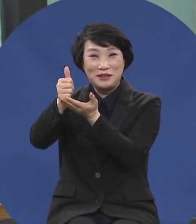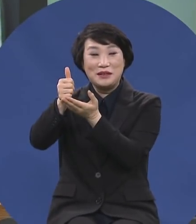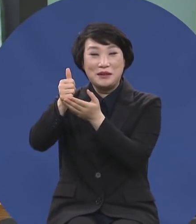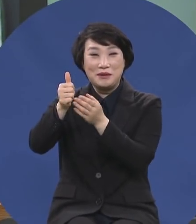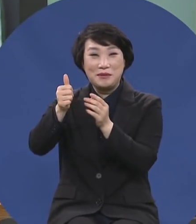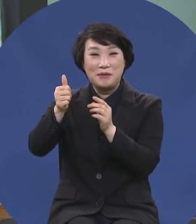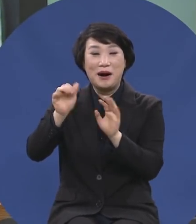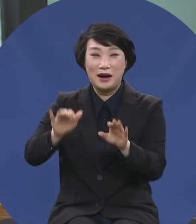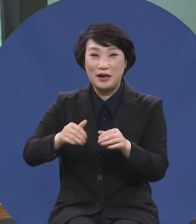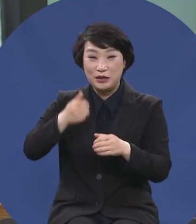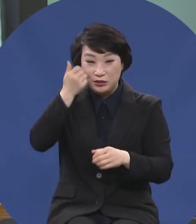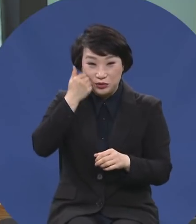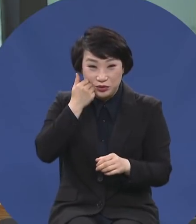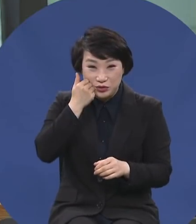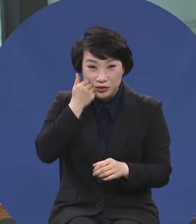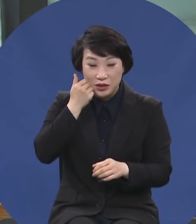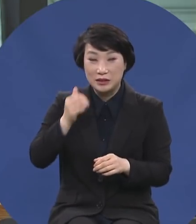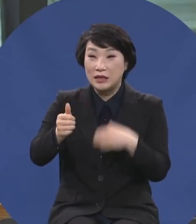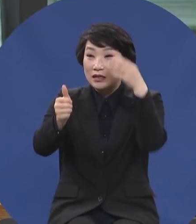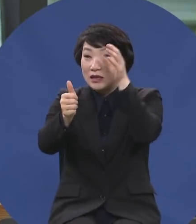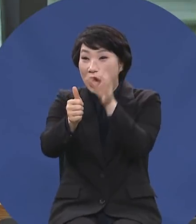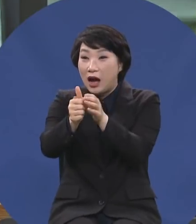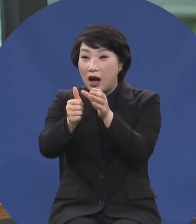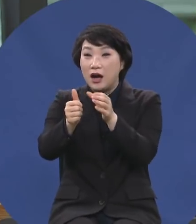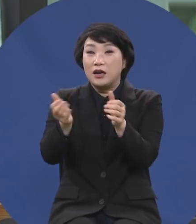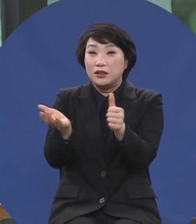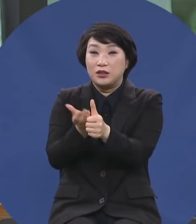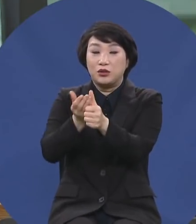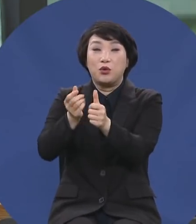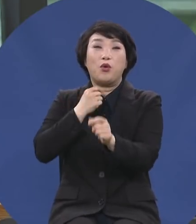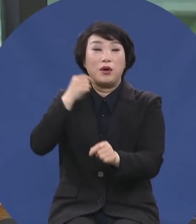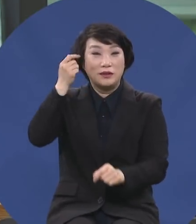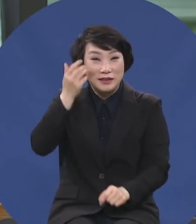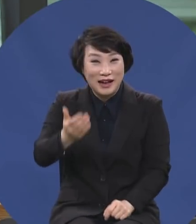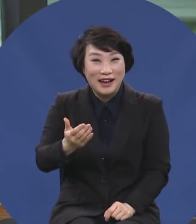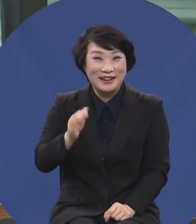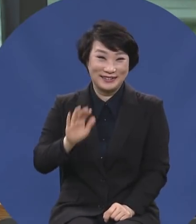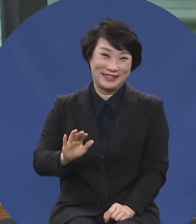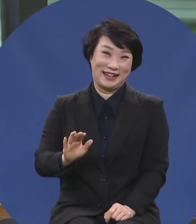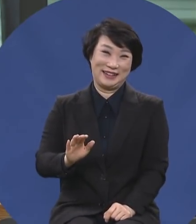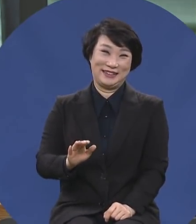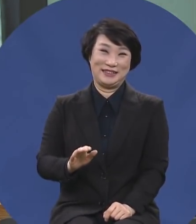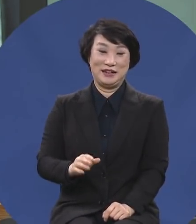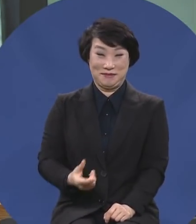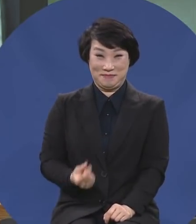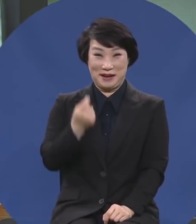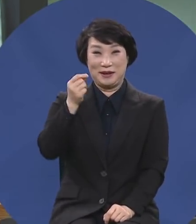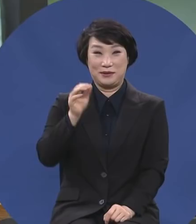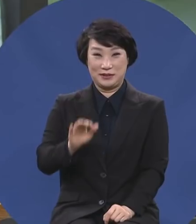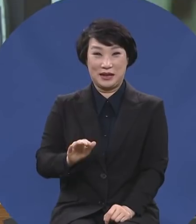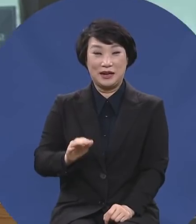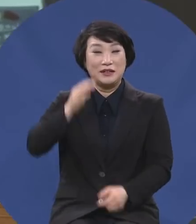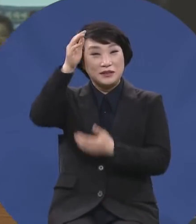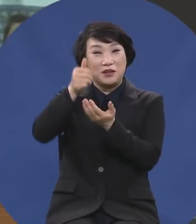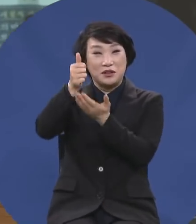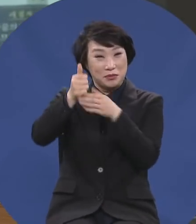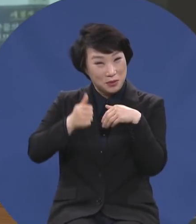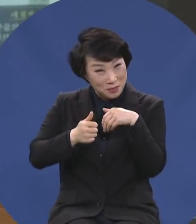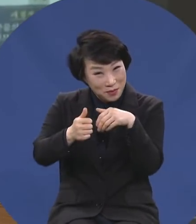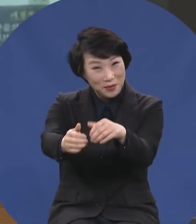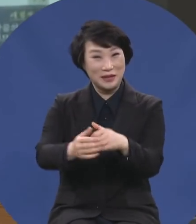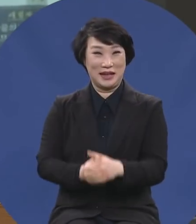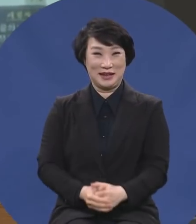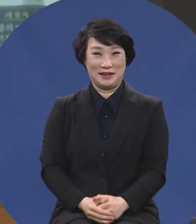바로 누가 맡아서 양육하기를 원하느냐. 그래서 즉시 성령을